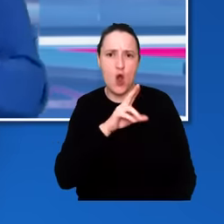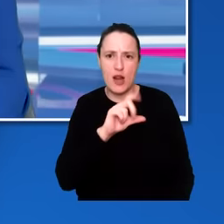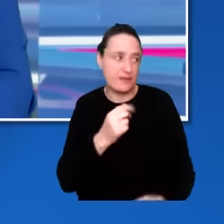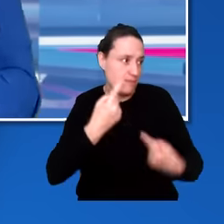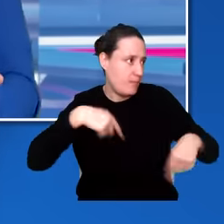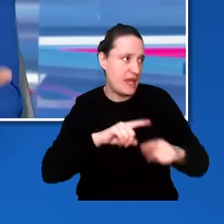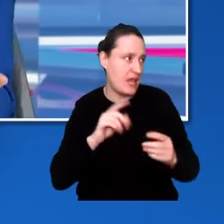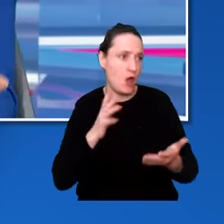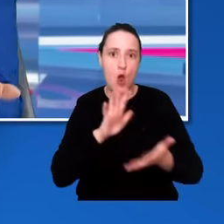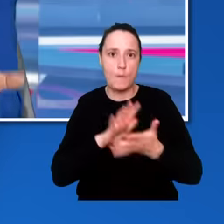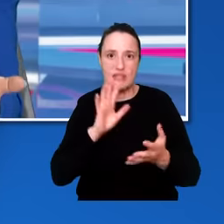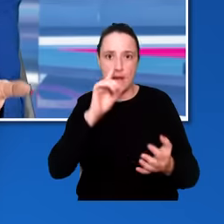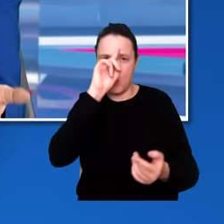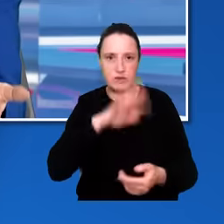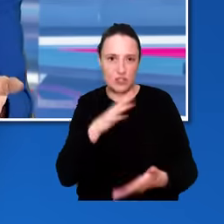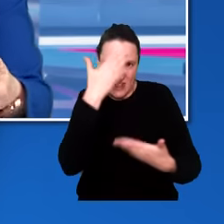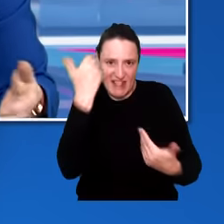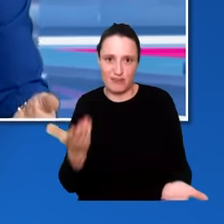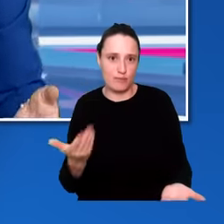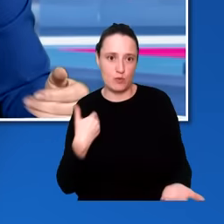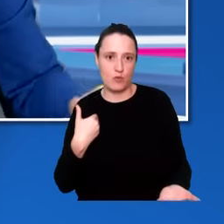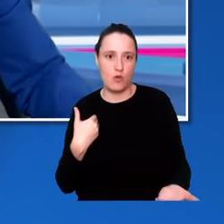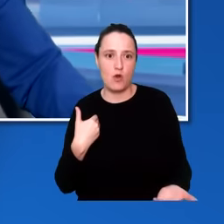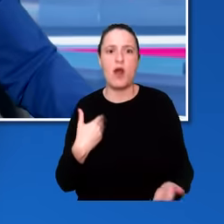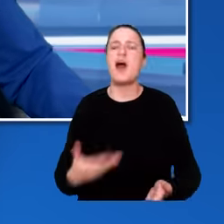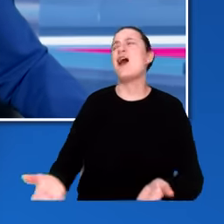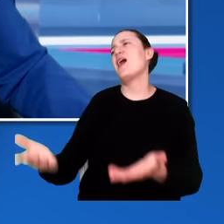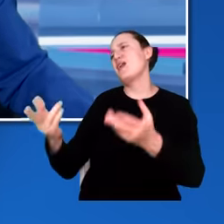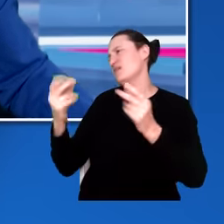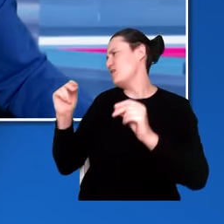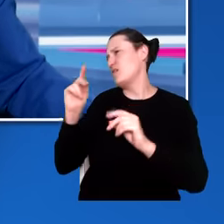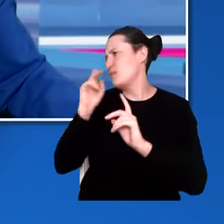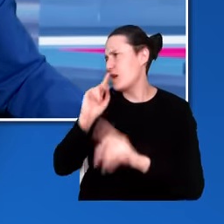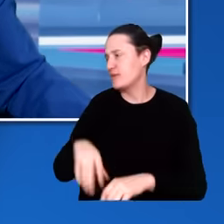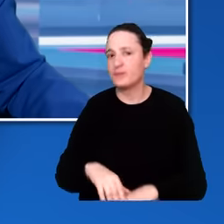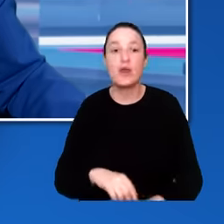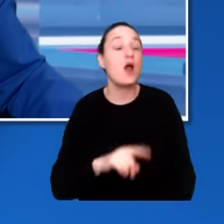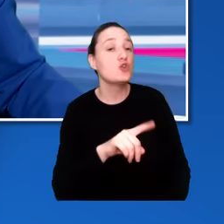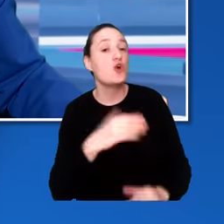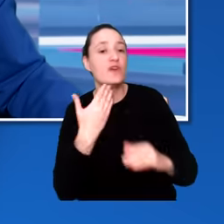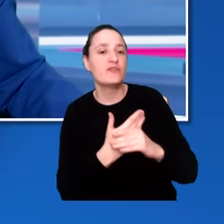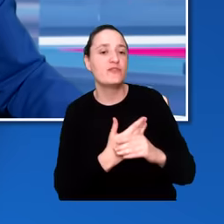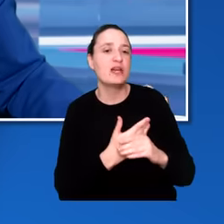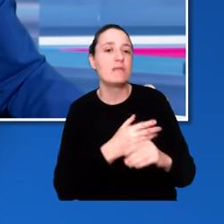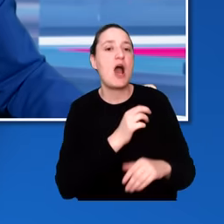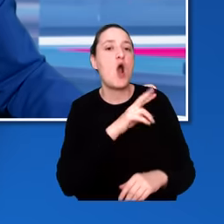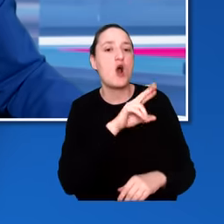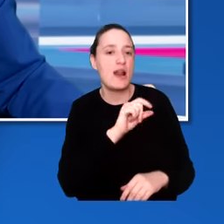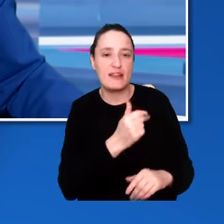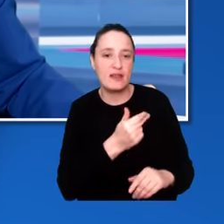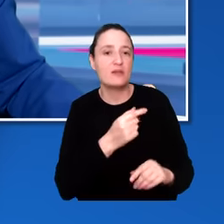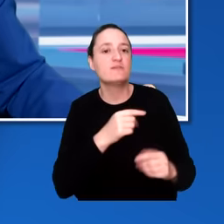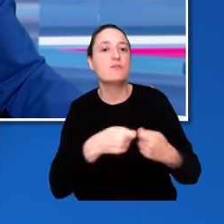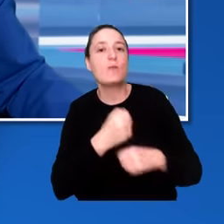bo on formalnie żadnego stanowiska nie zajmował. No, ale... To była firma, która współpracowała z Orlenem i on nie był